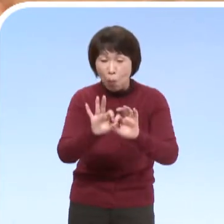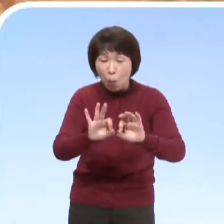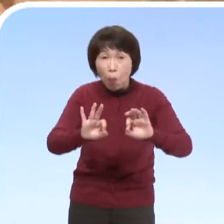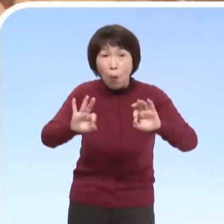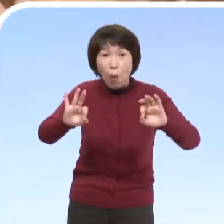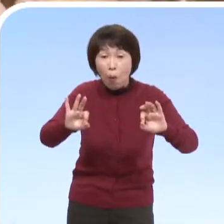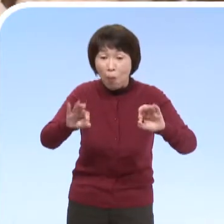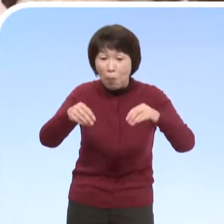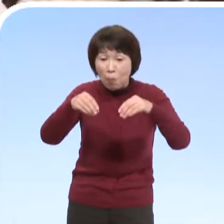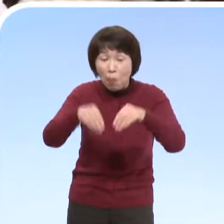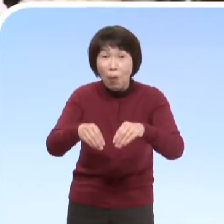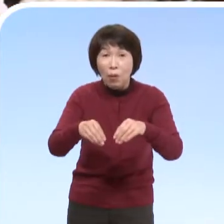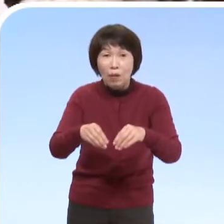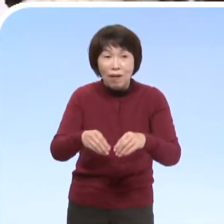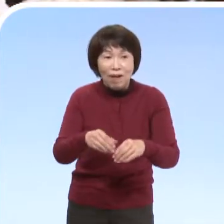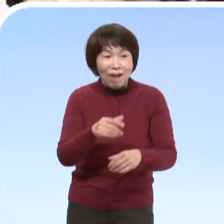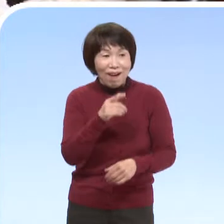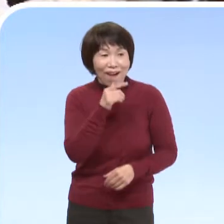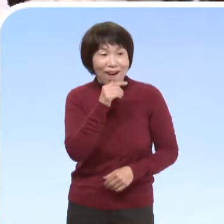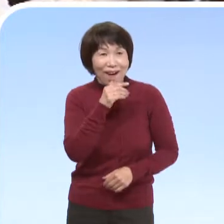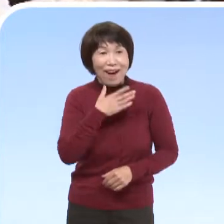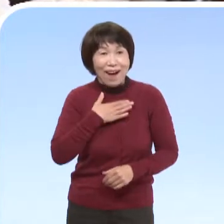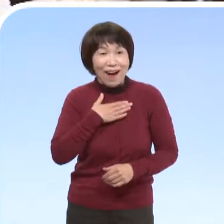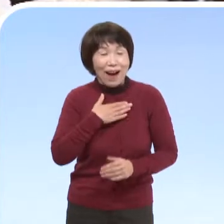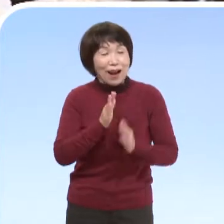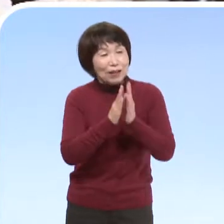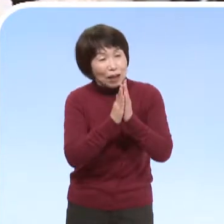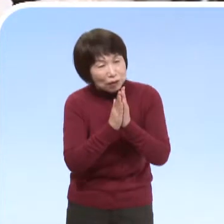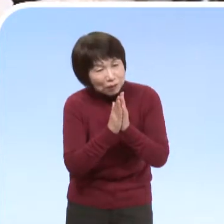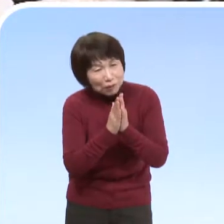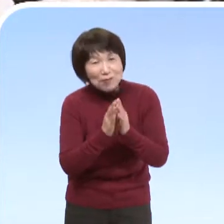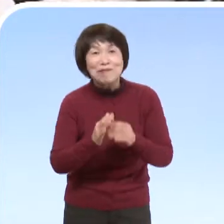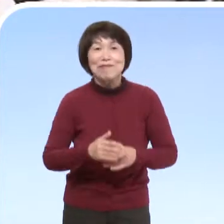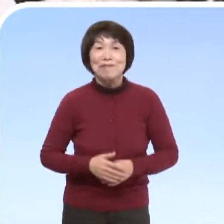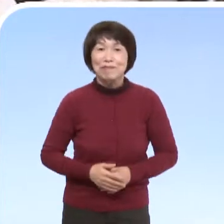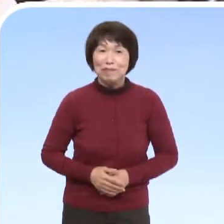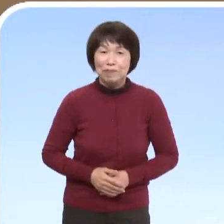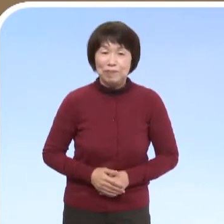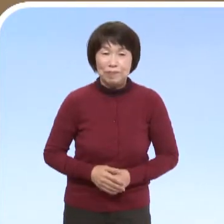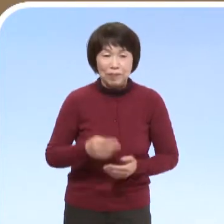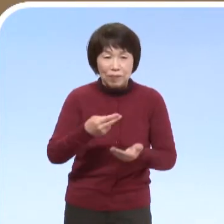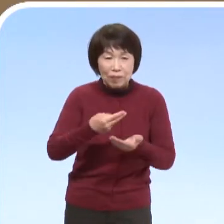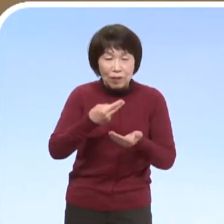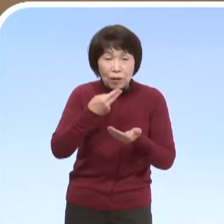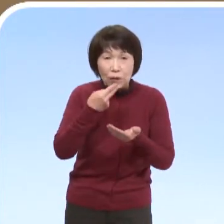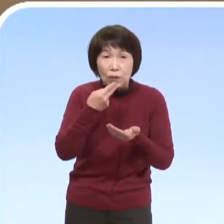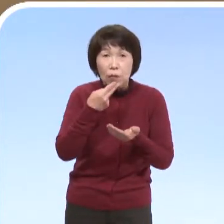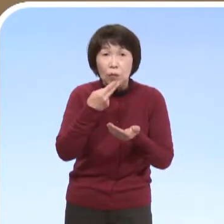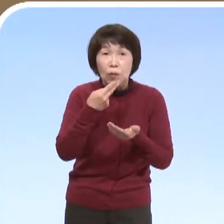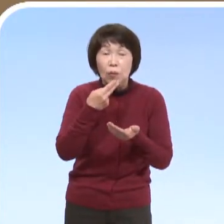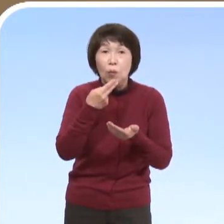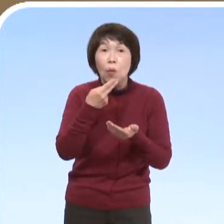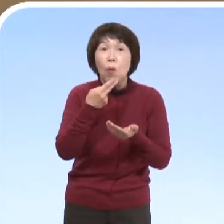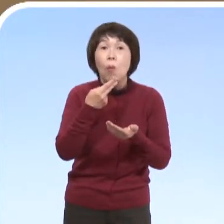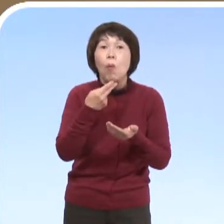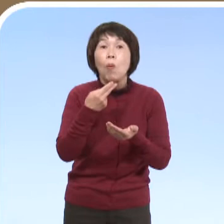っております。 ありがとうございます、はい、では早速いただきます、はい、じゃあこのまままずいただきます。